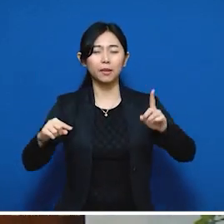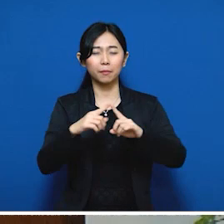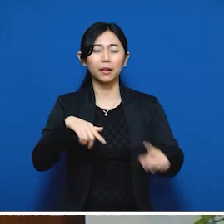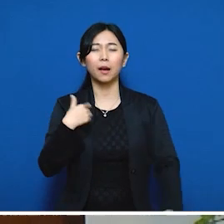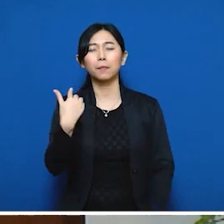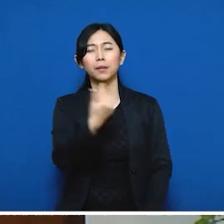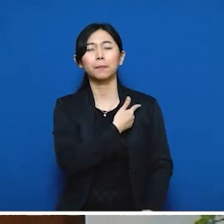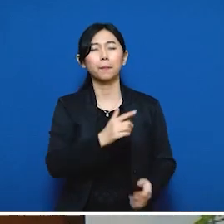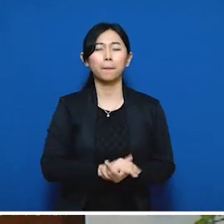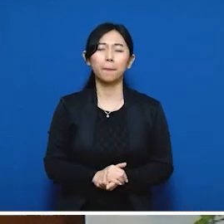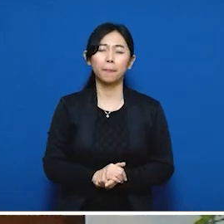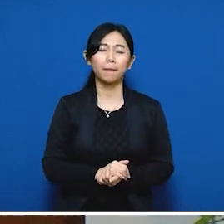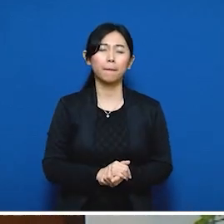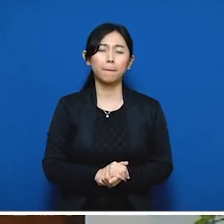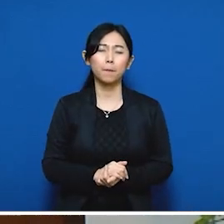kami